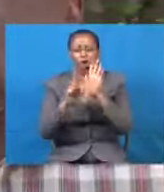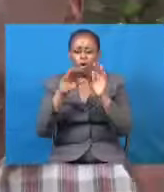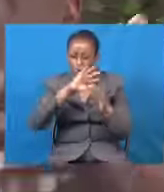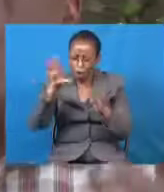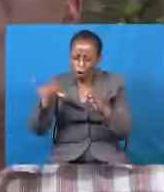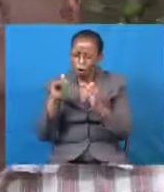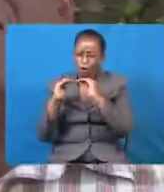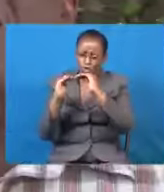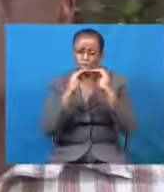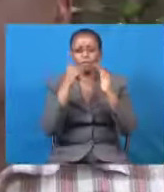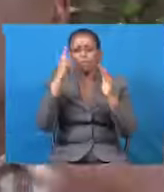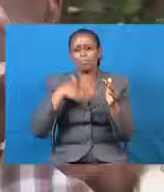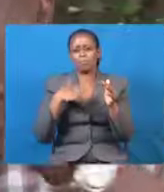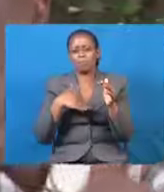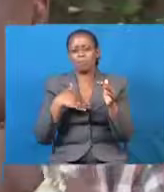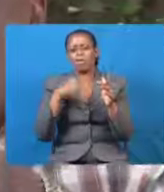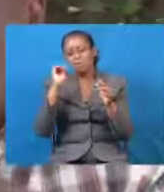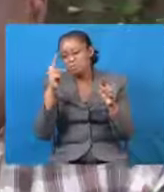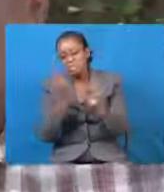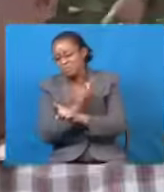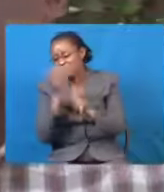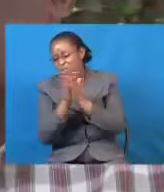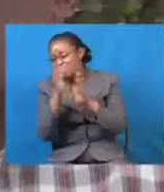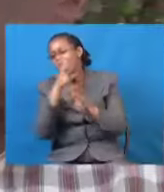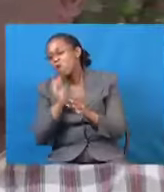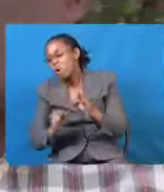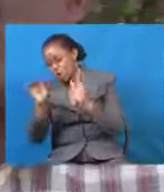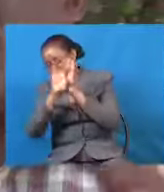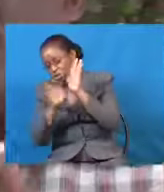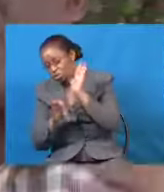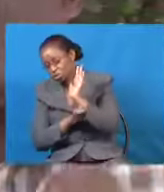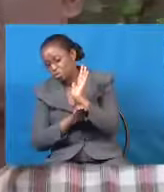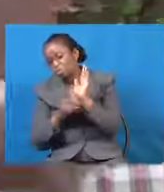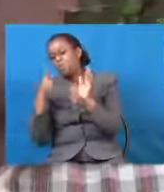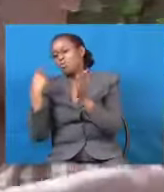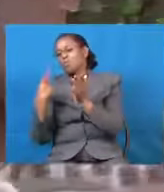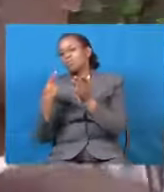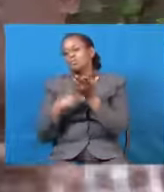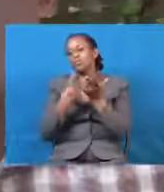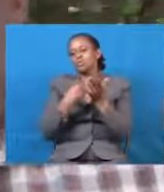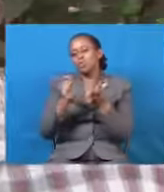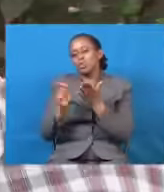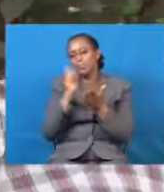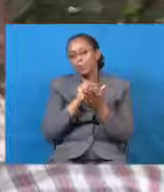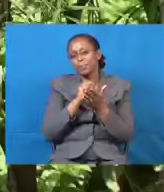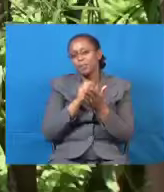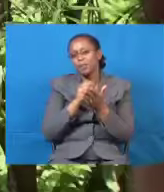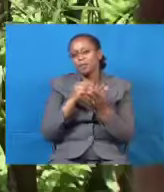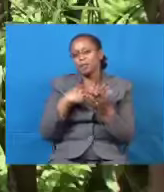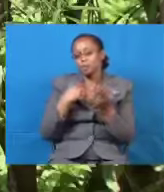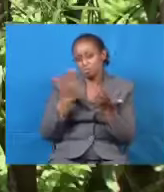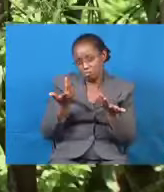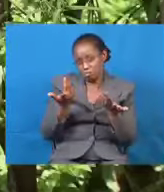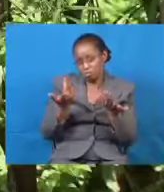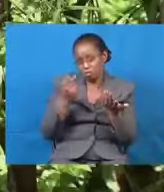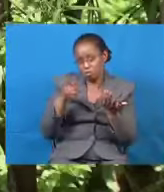pia ziwe na usawa na kathalika. Ukitofautisha na vile ilifokuwa katika hile katiba ambayo iliandukwa na wakoloona. Kwa